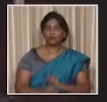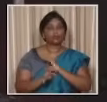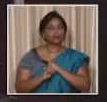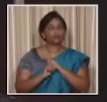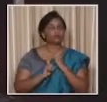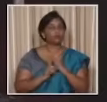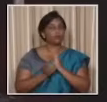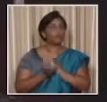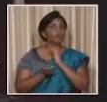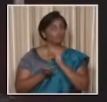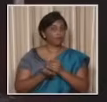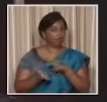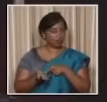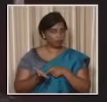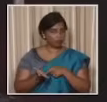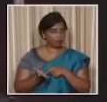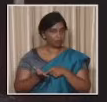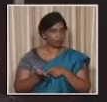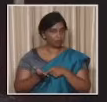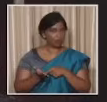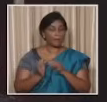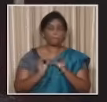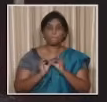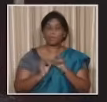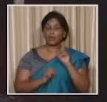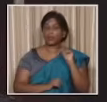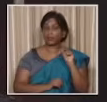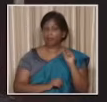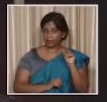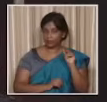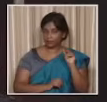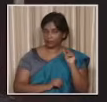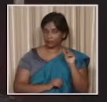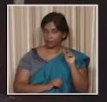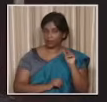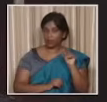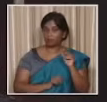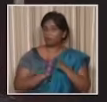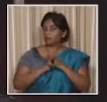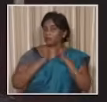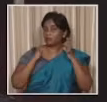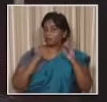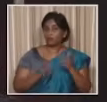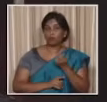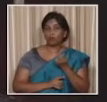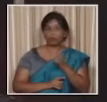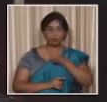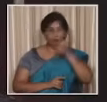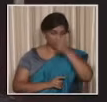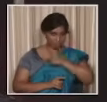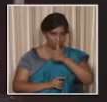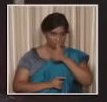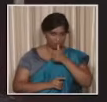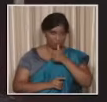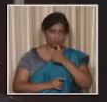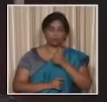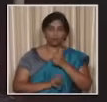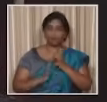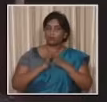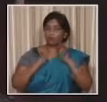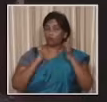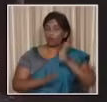සංස්කෘතික අරමුදල තුලින් බිලියන 11ක මහා මුදල් වංචාවක්